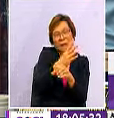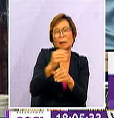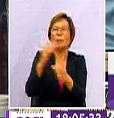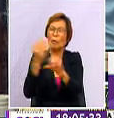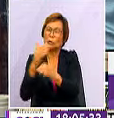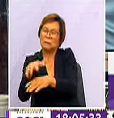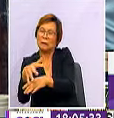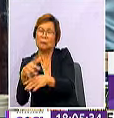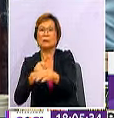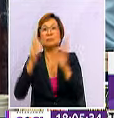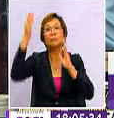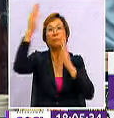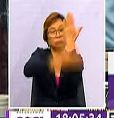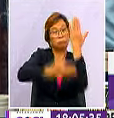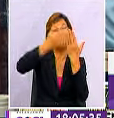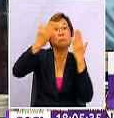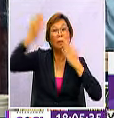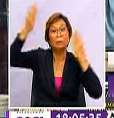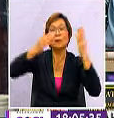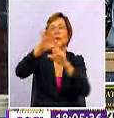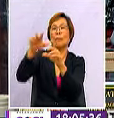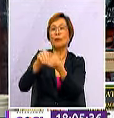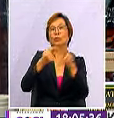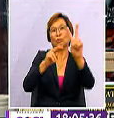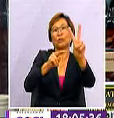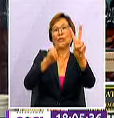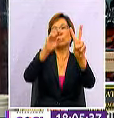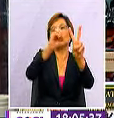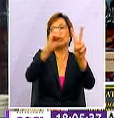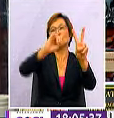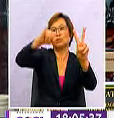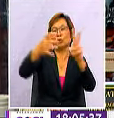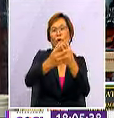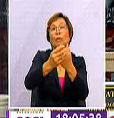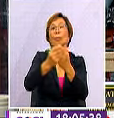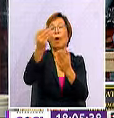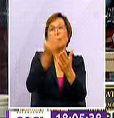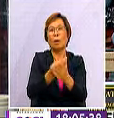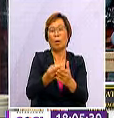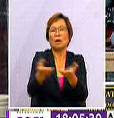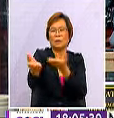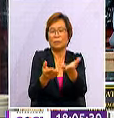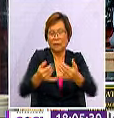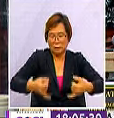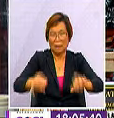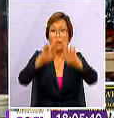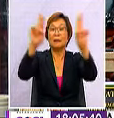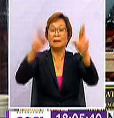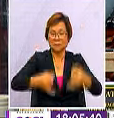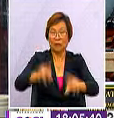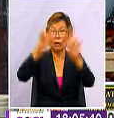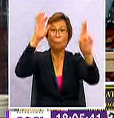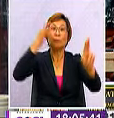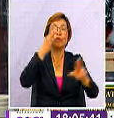sederhana di seluruh negara. Ini termasuk RM200 juta tambahan bagi projek penyelenggaraan Jalan Persekutuan dan